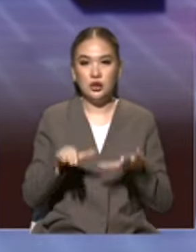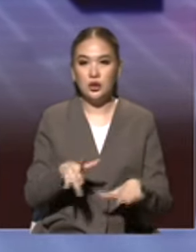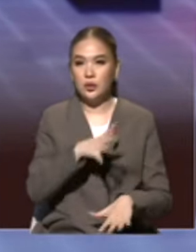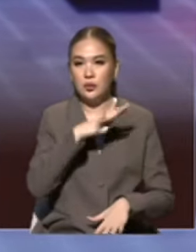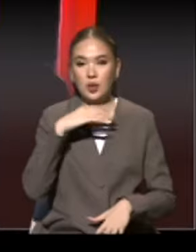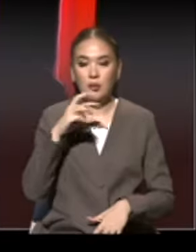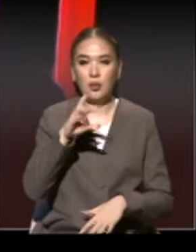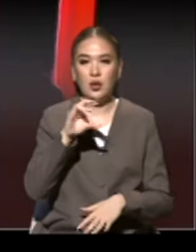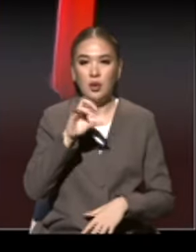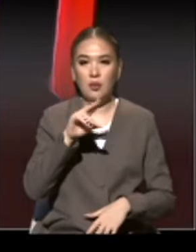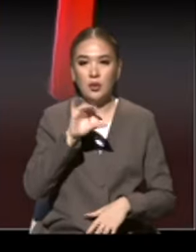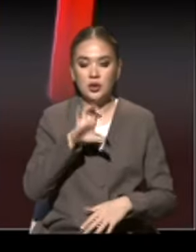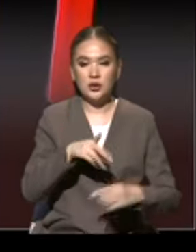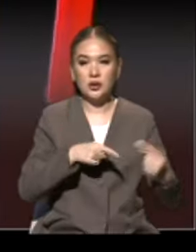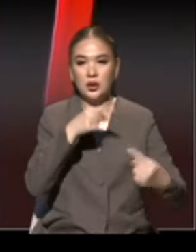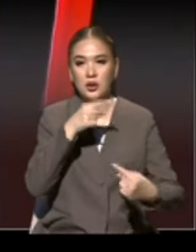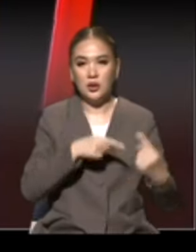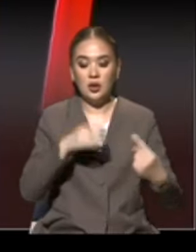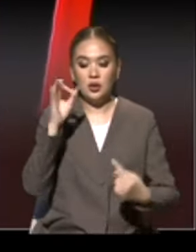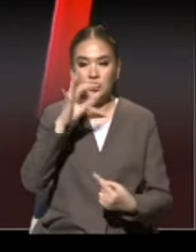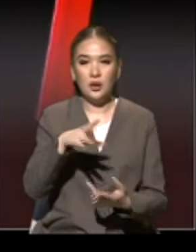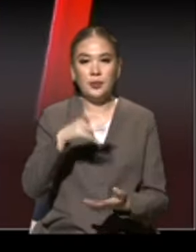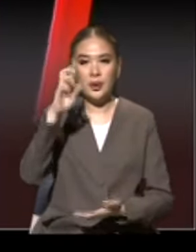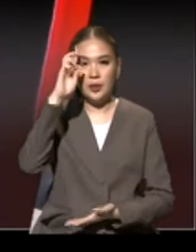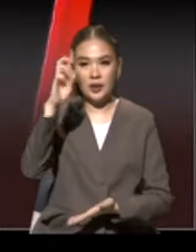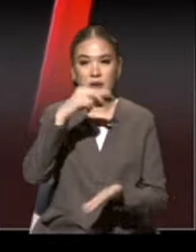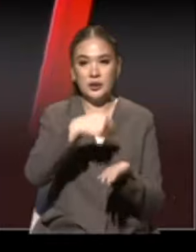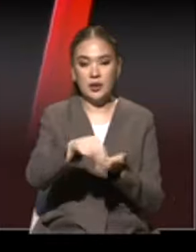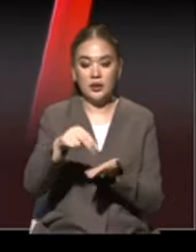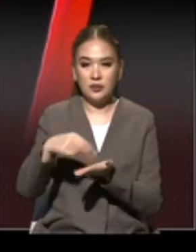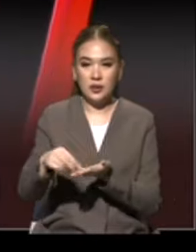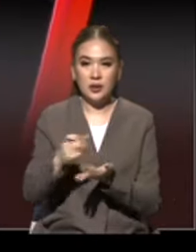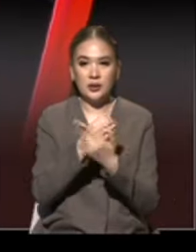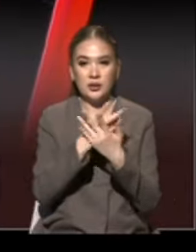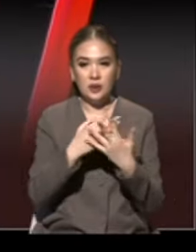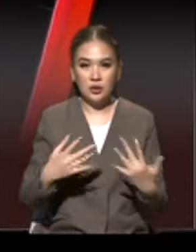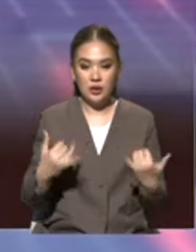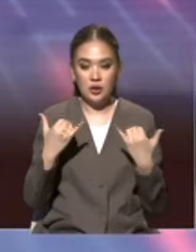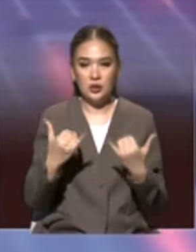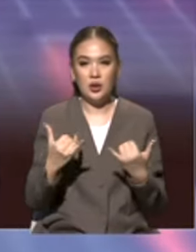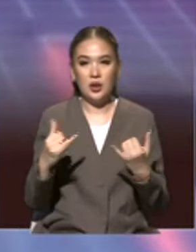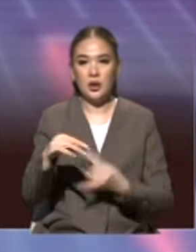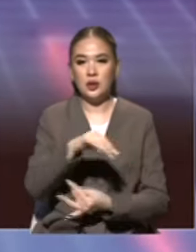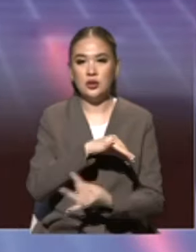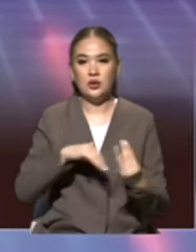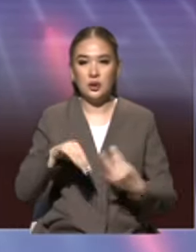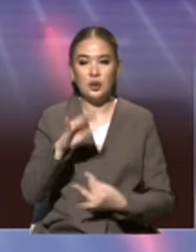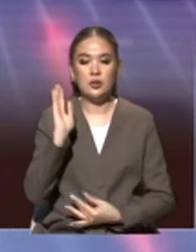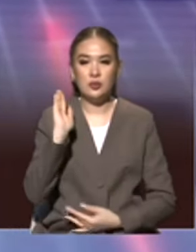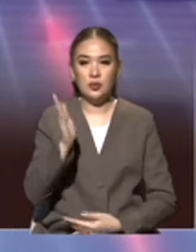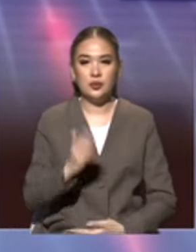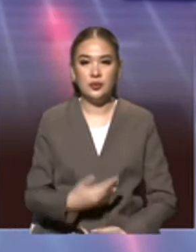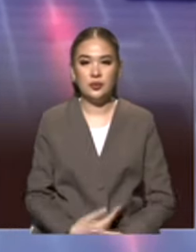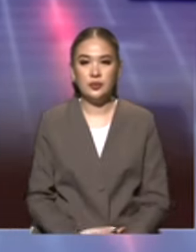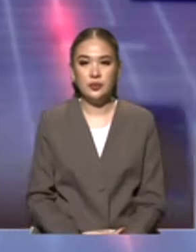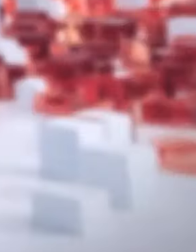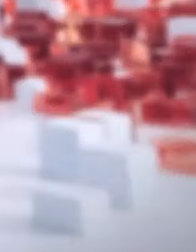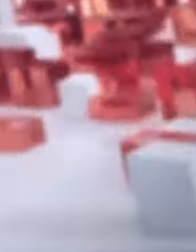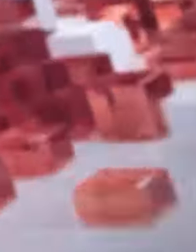қалай күреспек? Мемлекеттік сатып алудағы сан түрлі сауалдарды бүгін ашық алаңда жауабын іздеп көрсек. Ассаламу